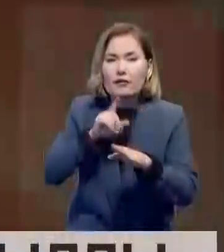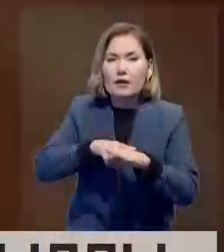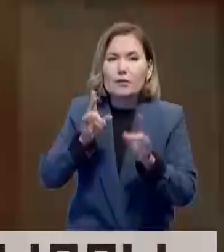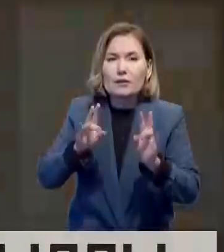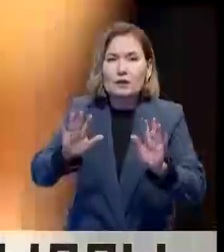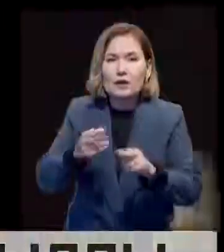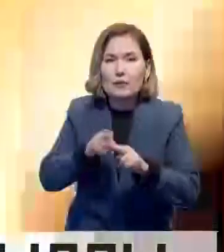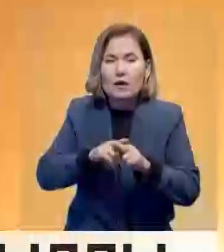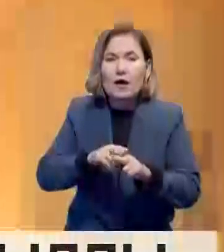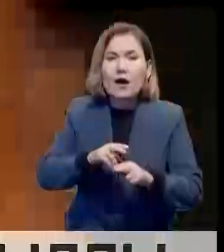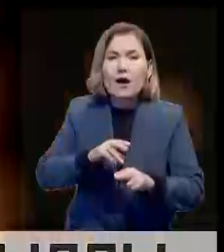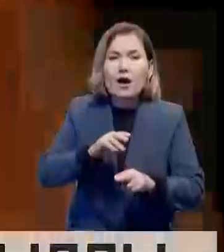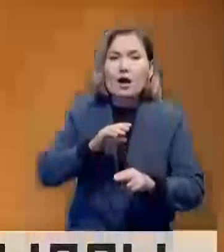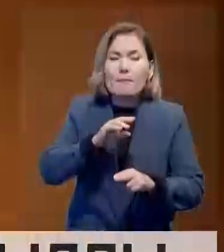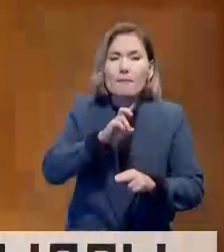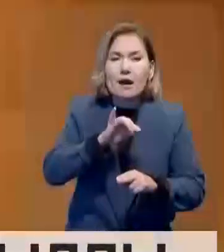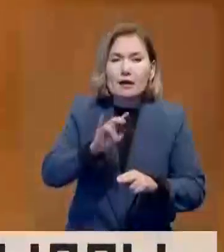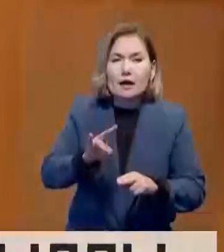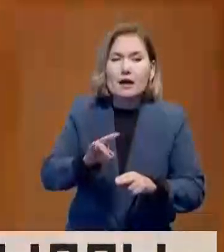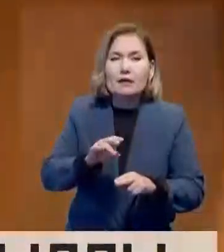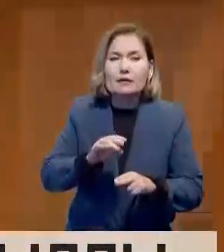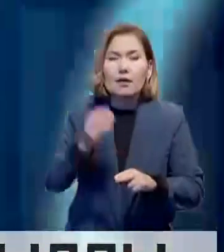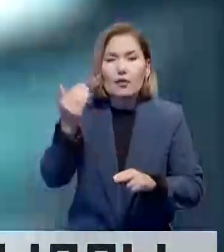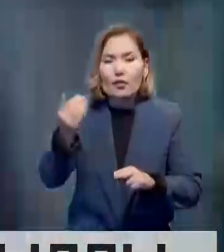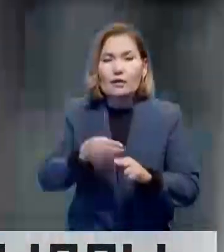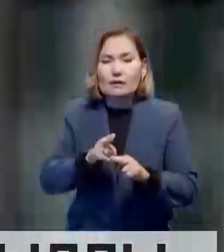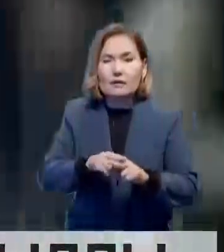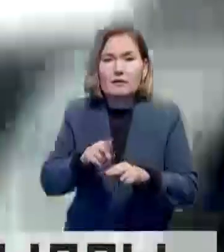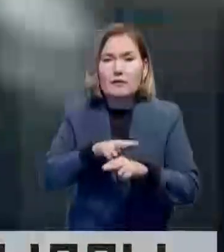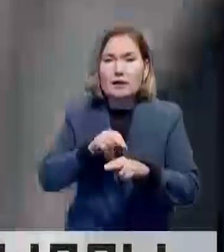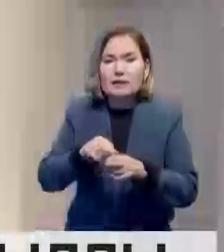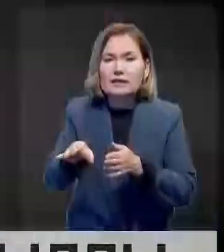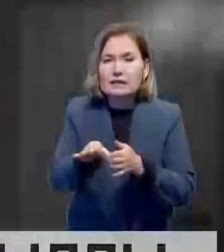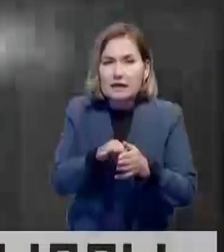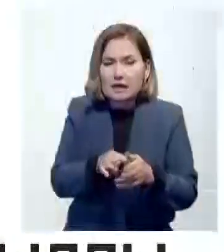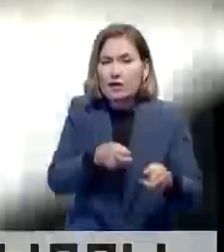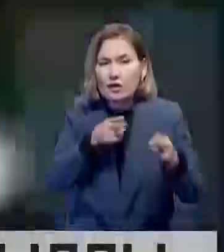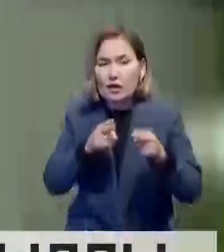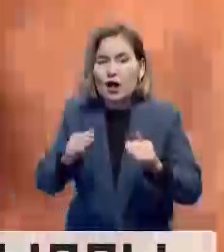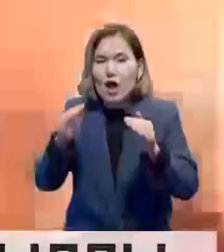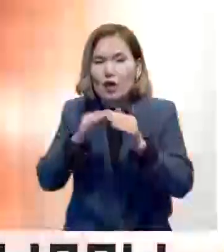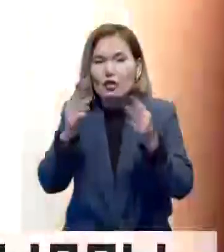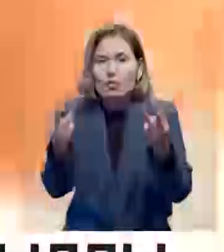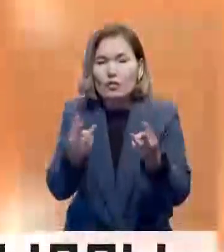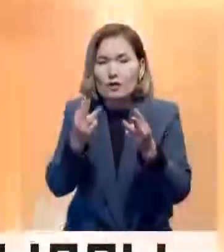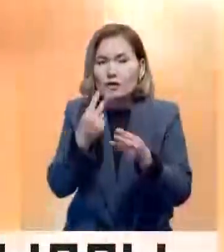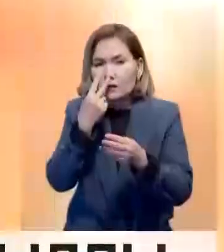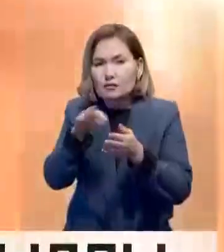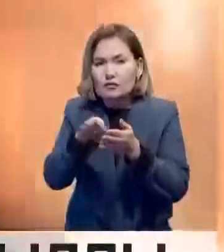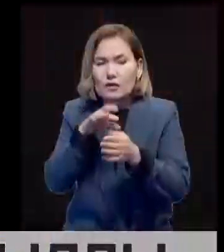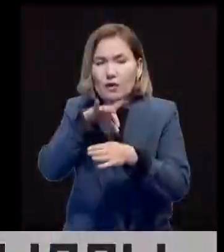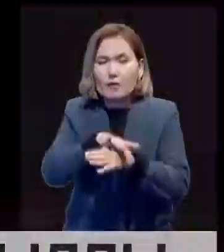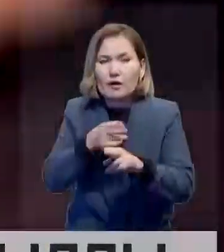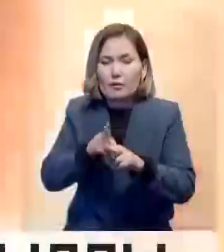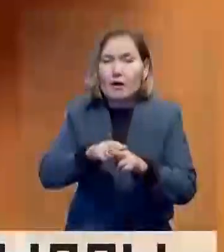Бағлан Жүнісов пен Жұмағали Аляқбаров өртеніп жатқан байқайды. Полицейлер жедел үйге кіріп, түпкі бөлмеде көк түтінге тұншығып